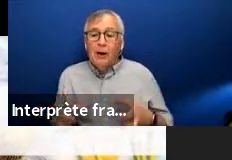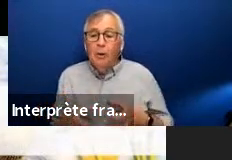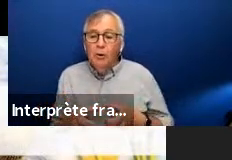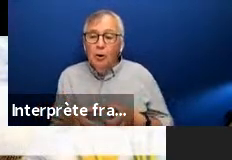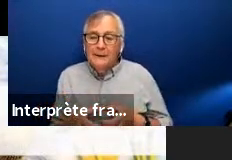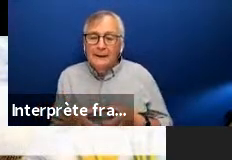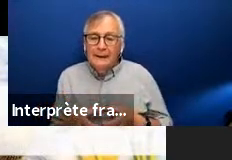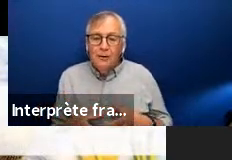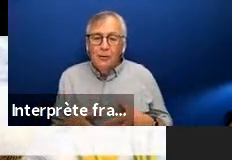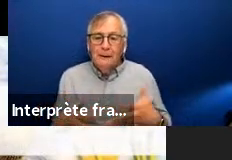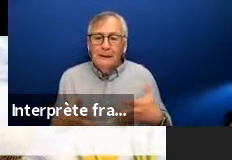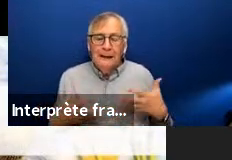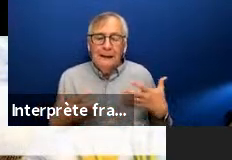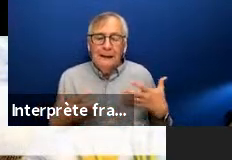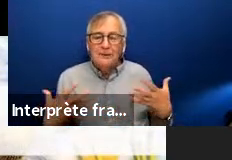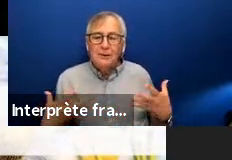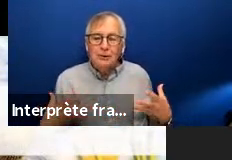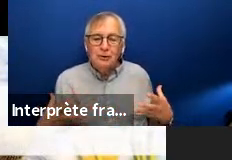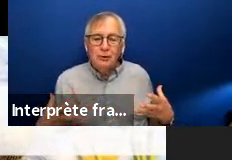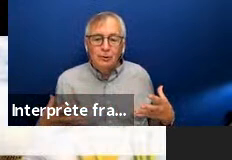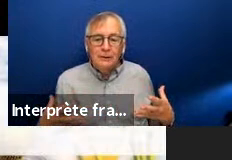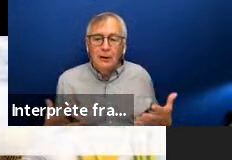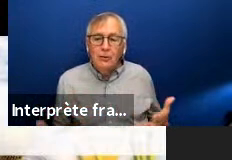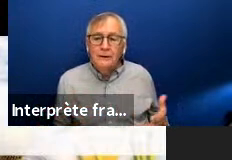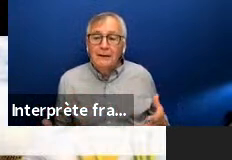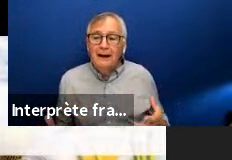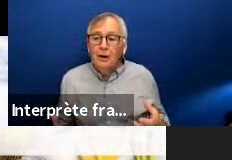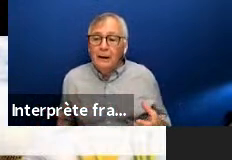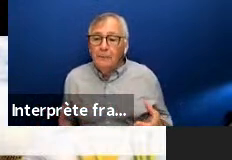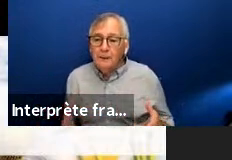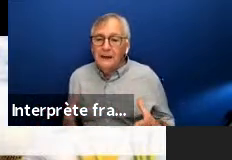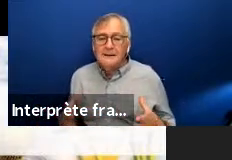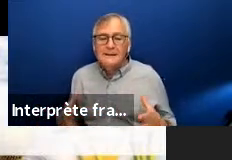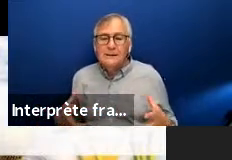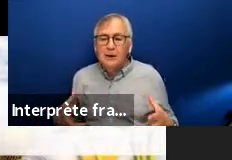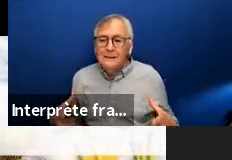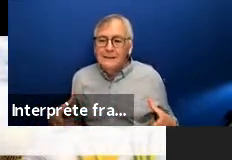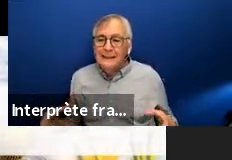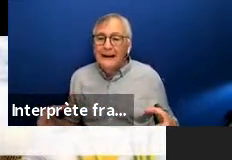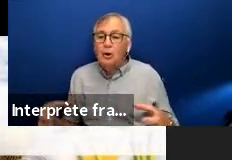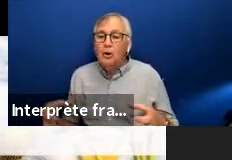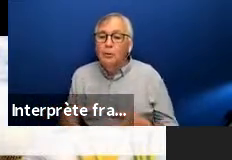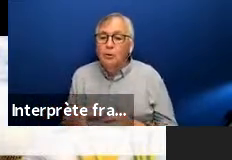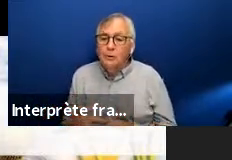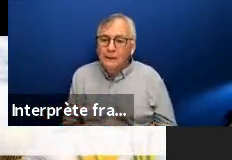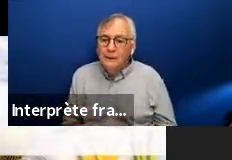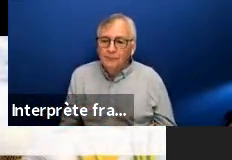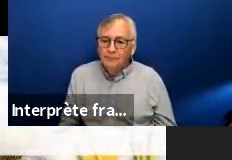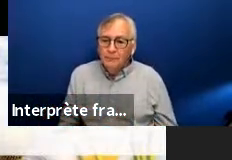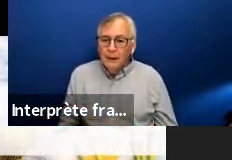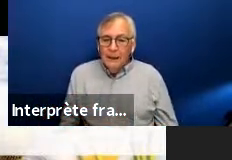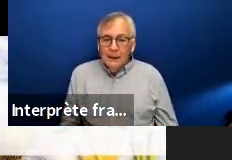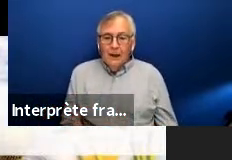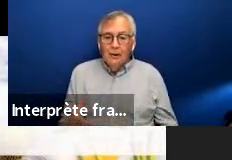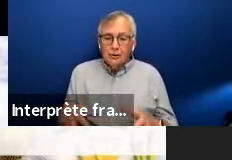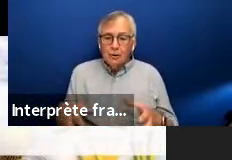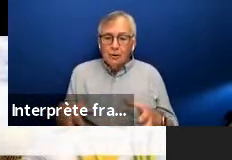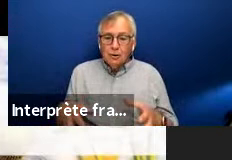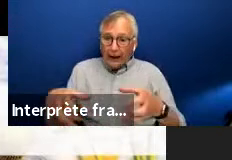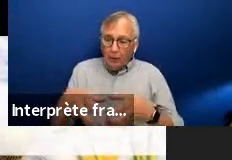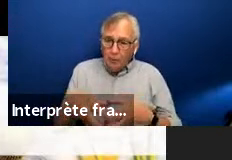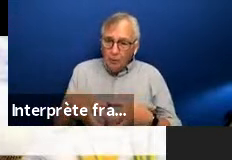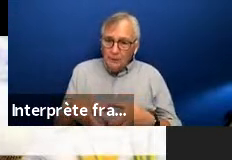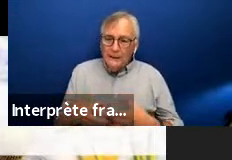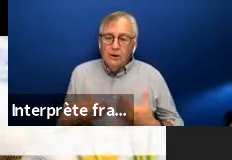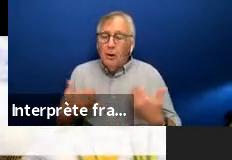illustre la communauté. Les personnes sourdes, une des valeurs importantes, c'est d'être en communauté. lorsqu'on